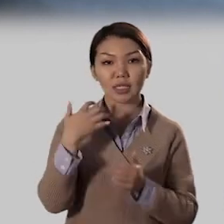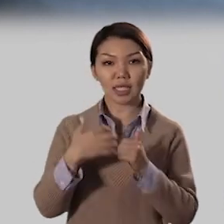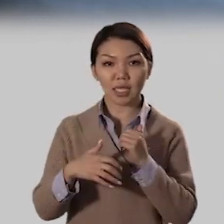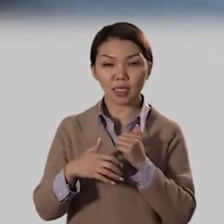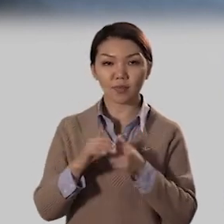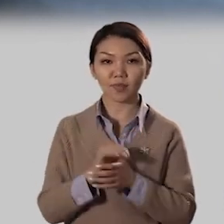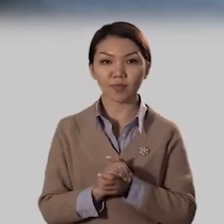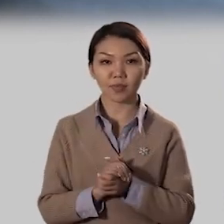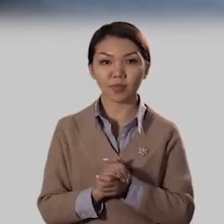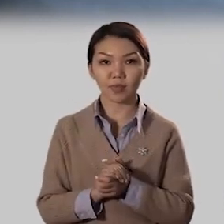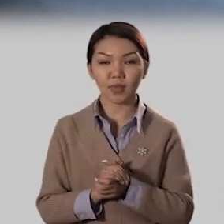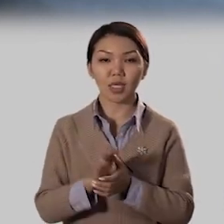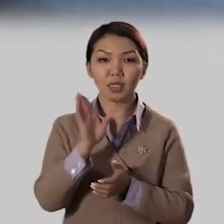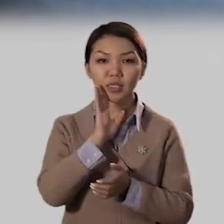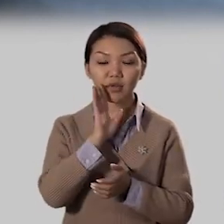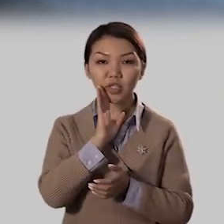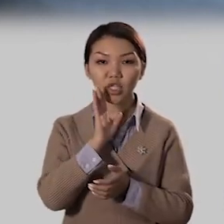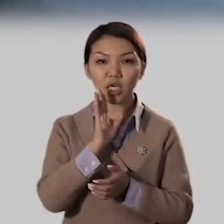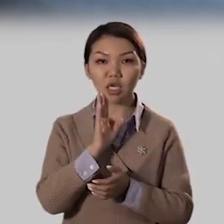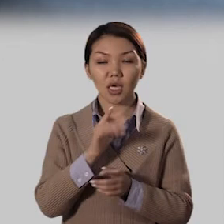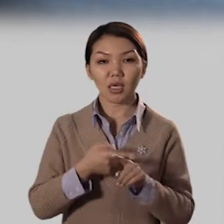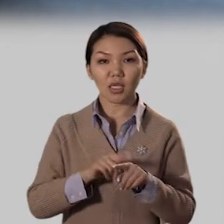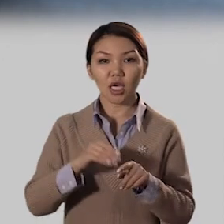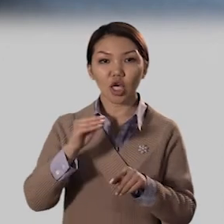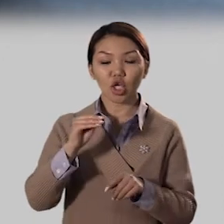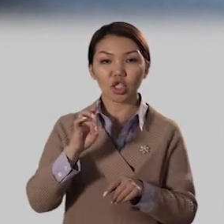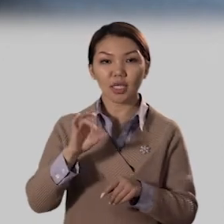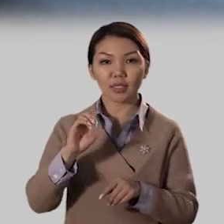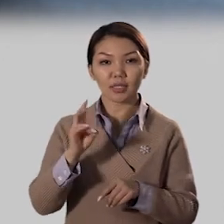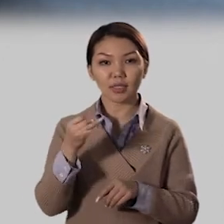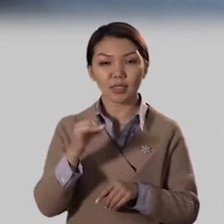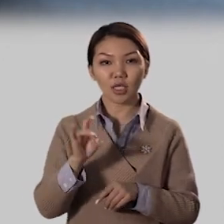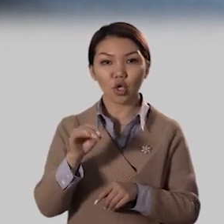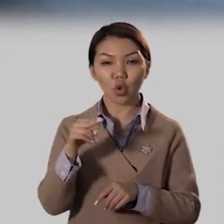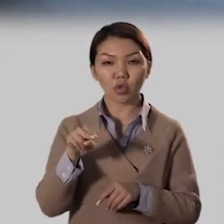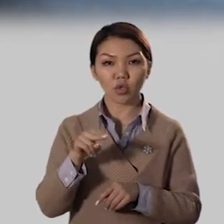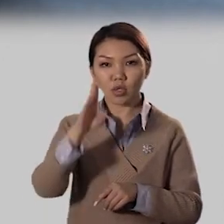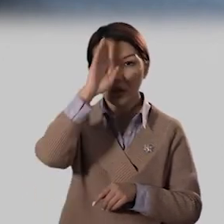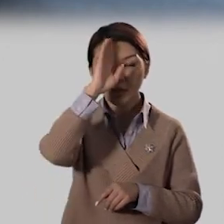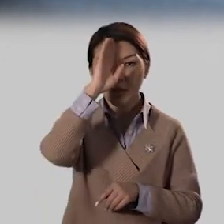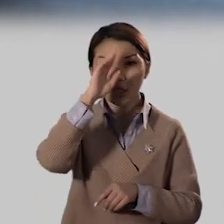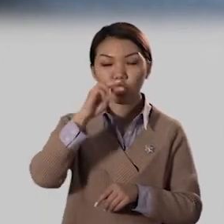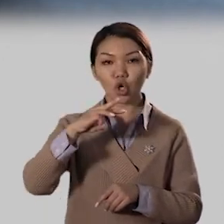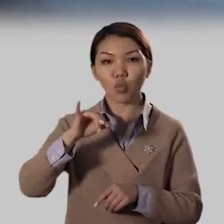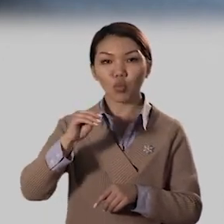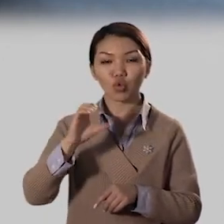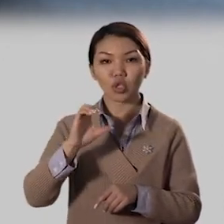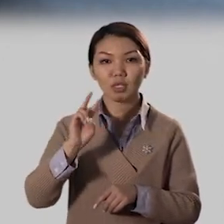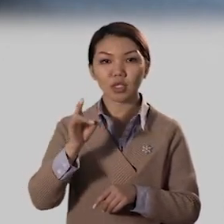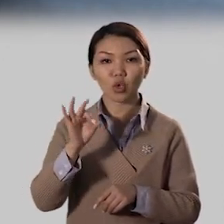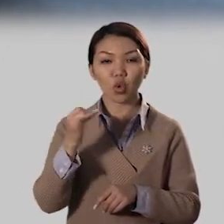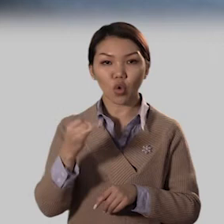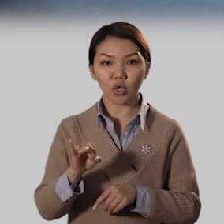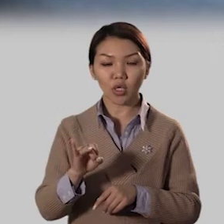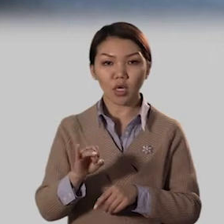средний девочка женский род мальчик мужской озеро среди это просто а